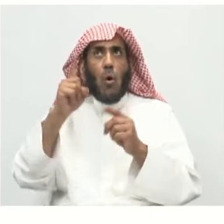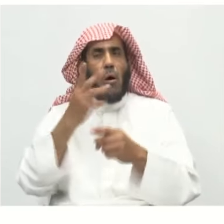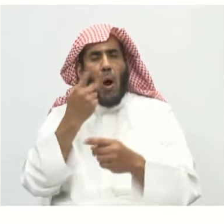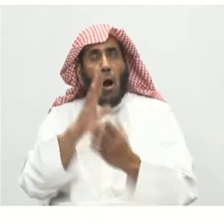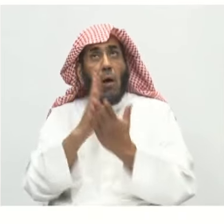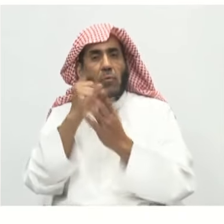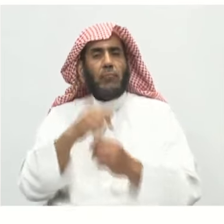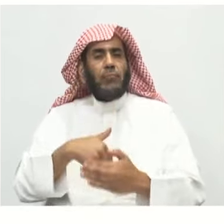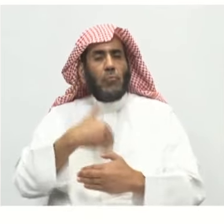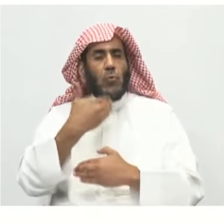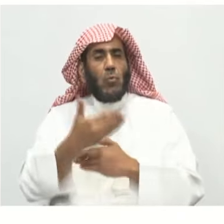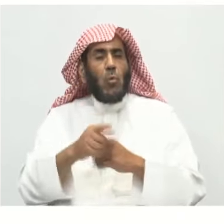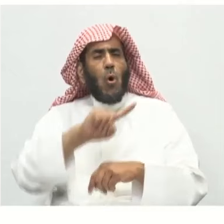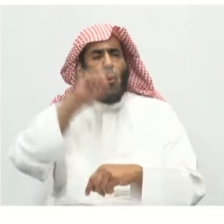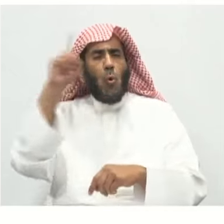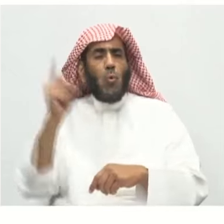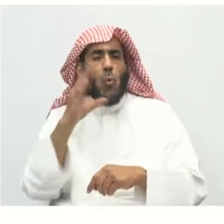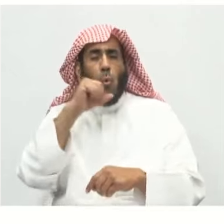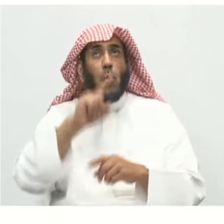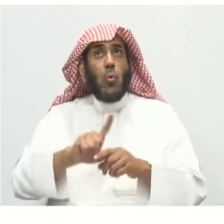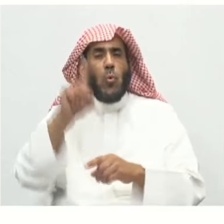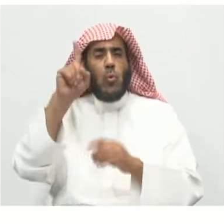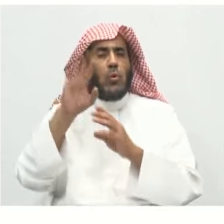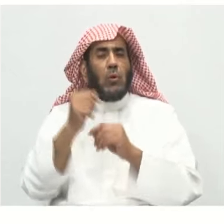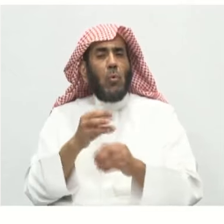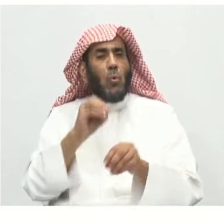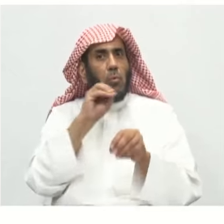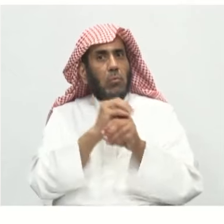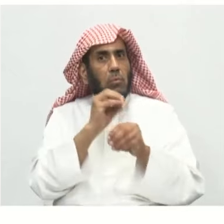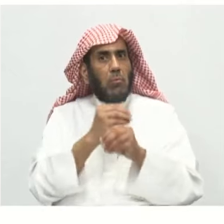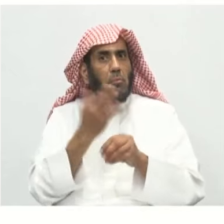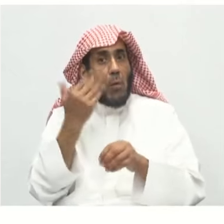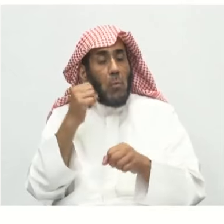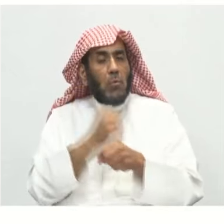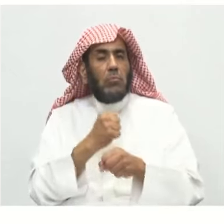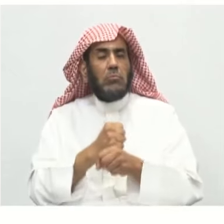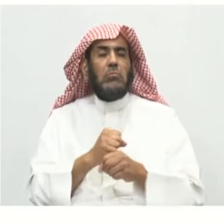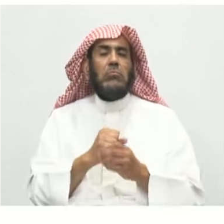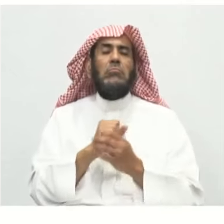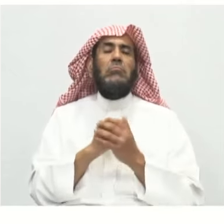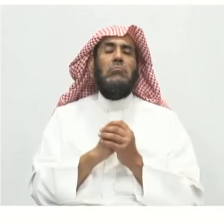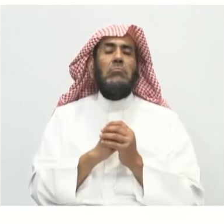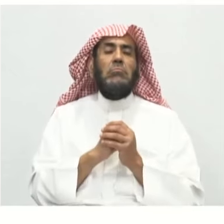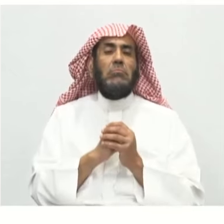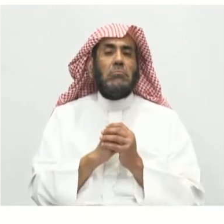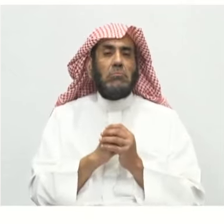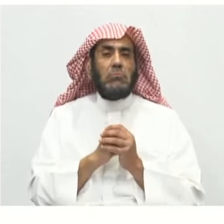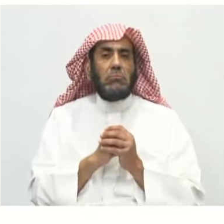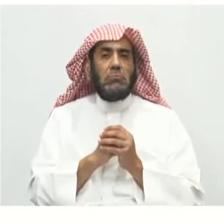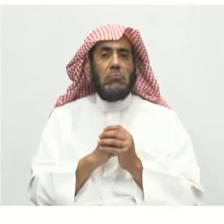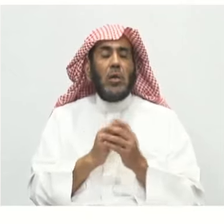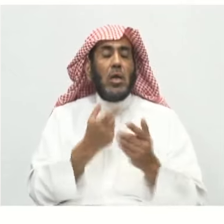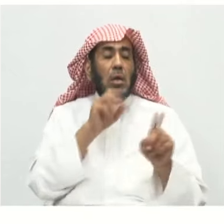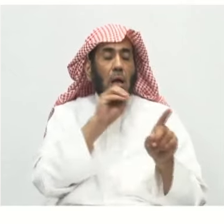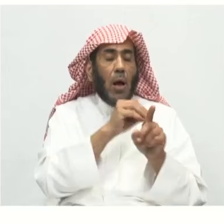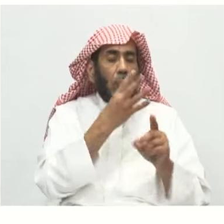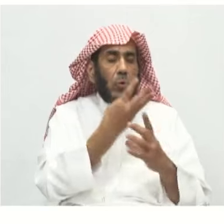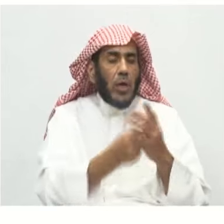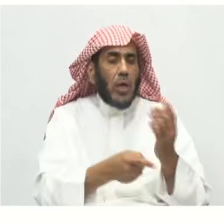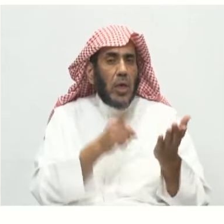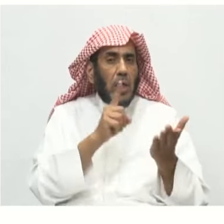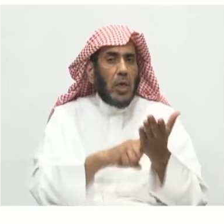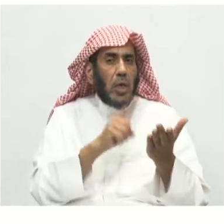ثم الي مرجعكم فانبذ بما كنتم تعملون يا بني ان